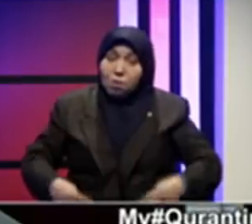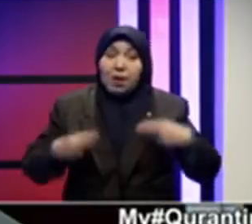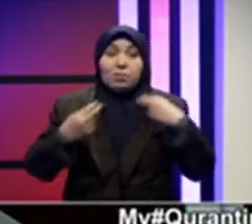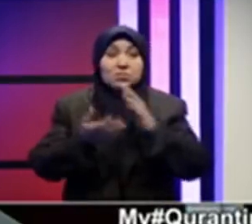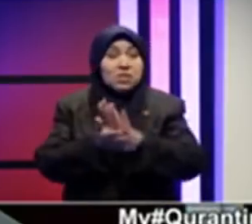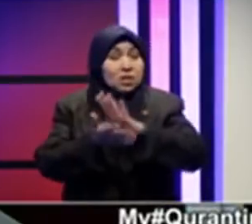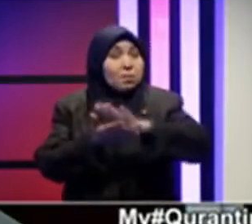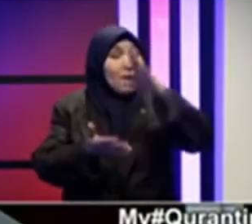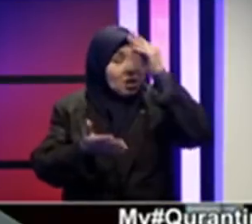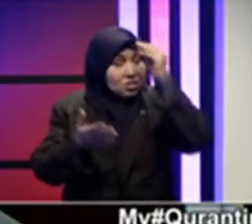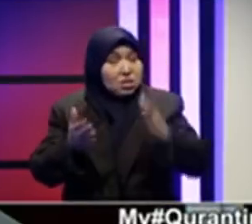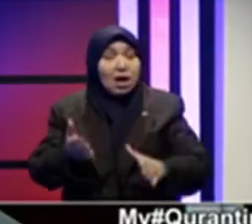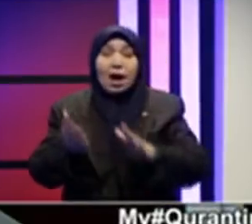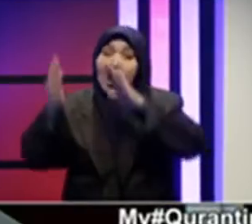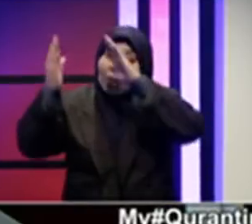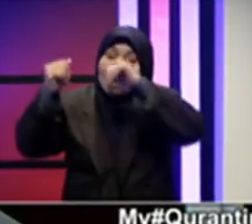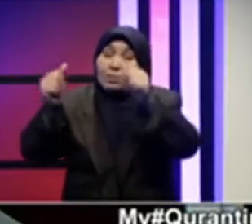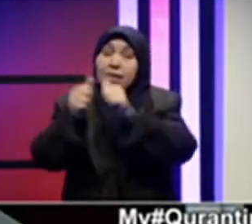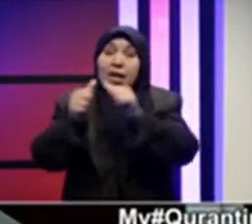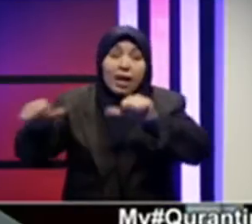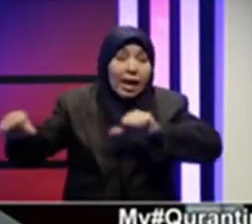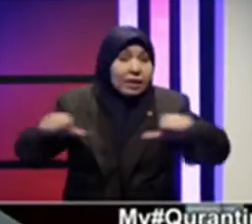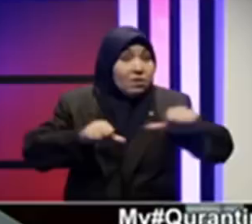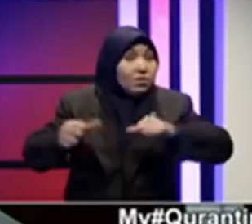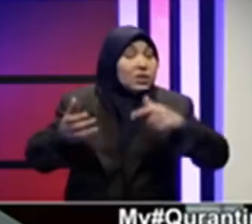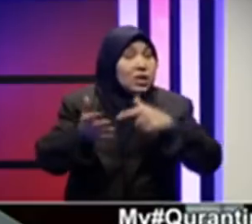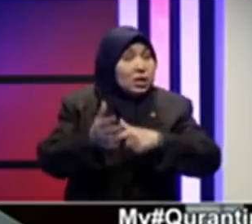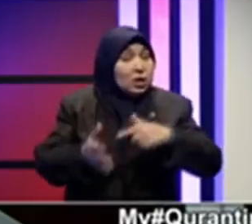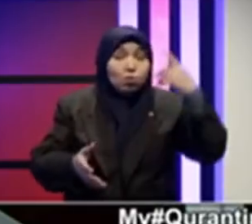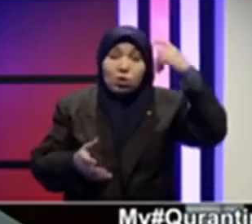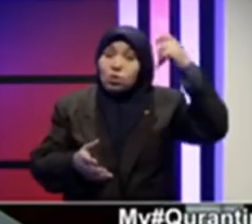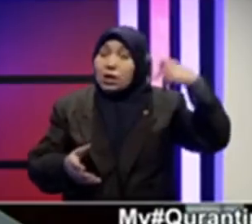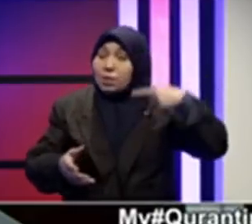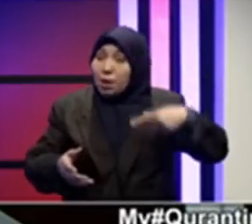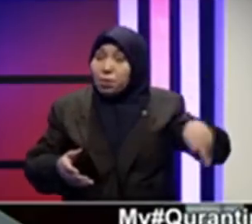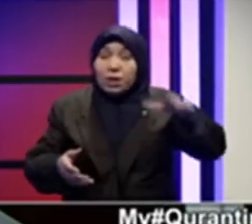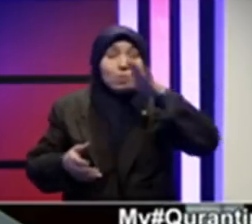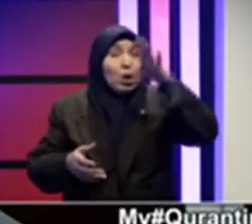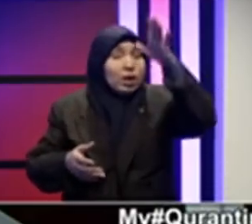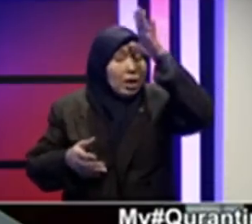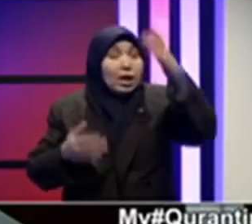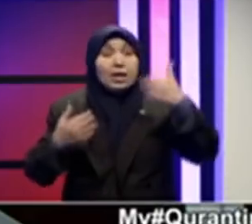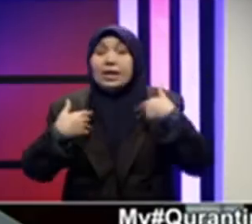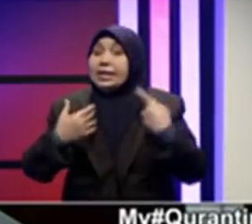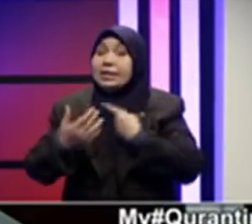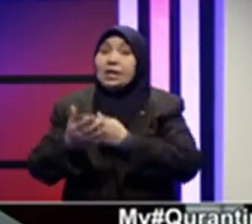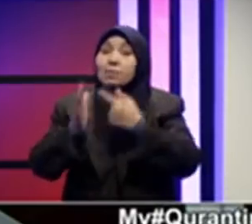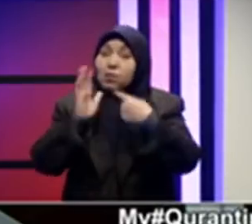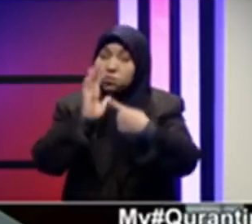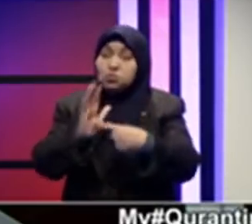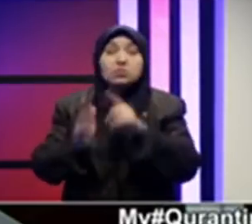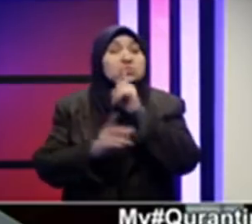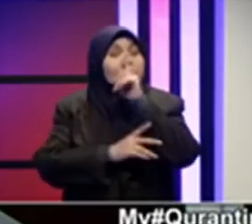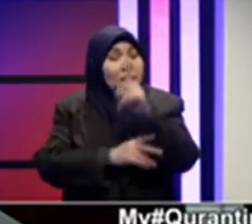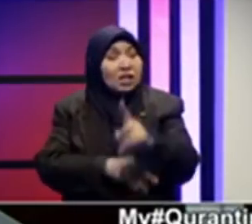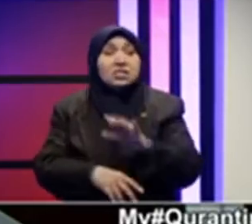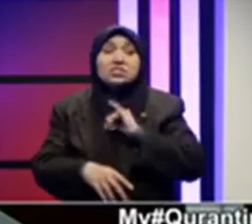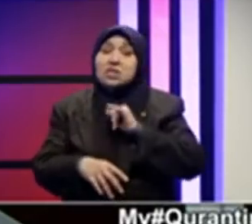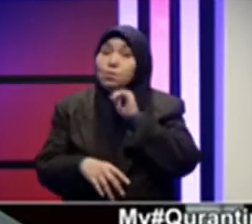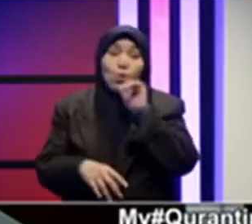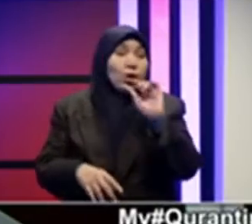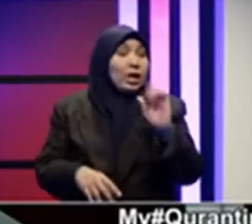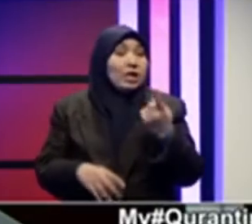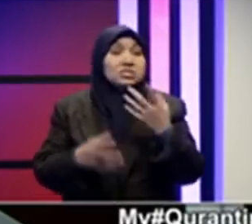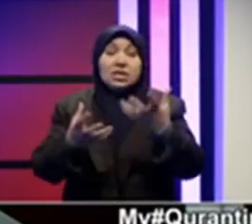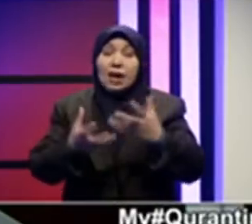pelajar, ya, moga-moga dengan aktiviti begini, tuan-tuan, ibu ayah yang ada, kita menunjukkan, oh, sebenarnya saya bukan hanya